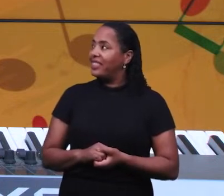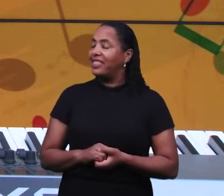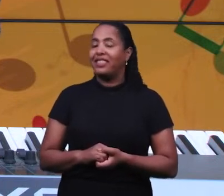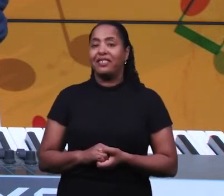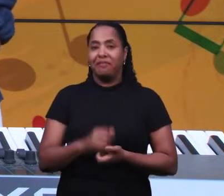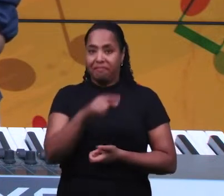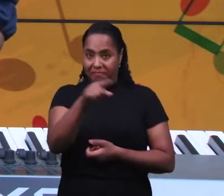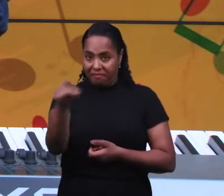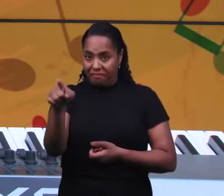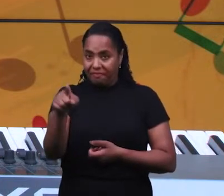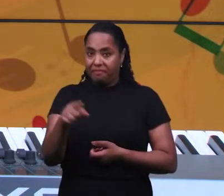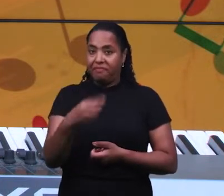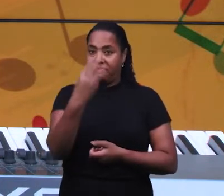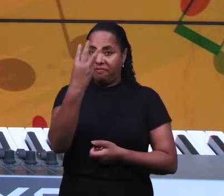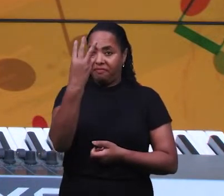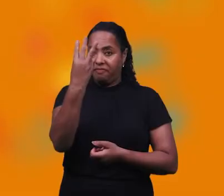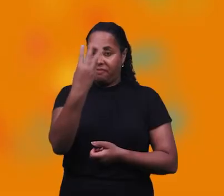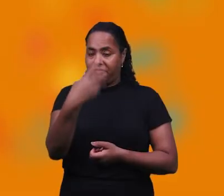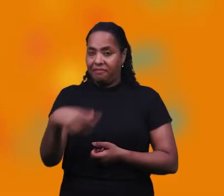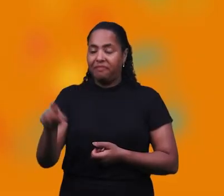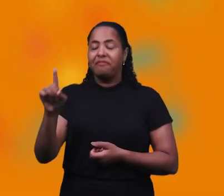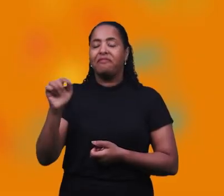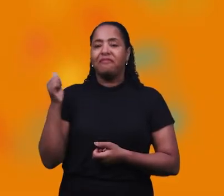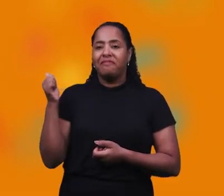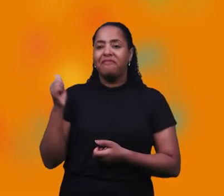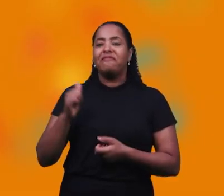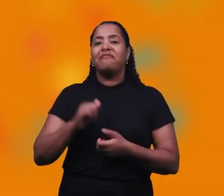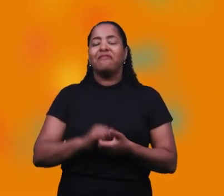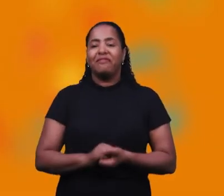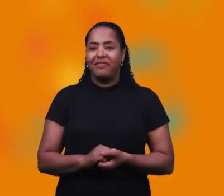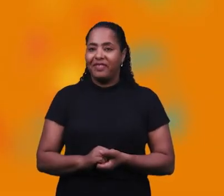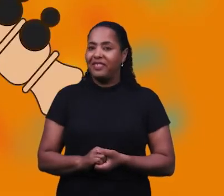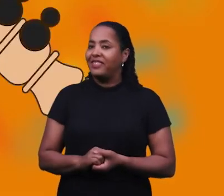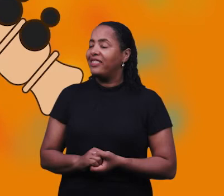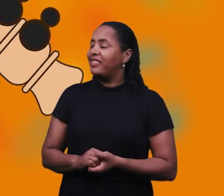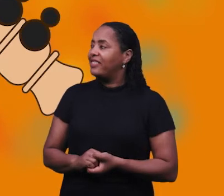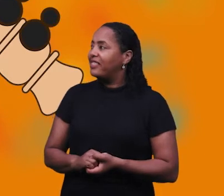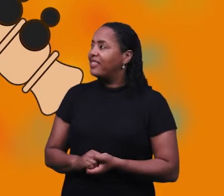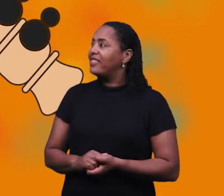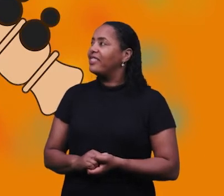mi, ré. Vous. 3 e